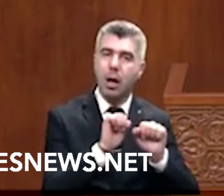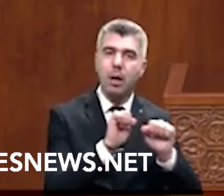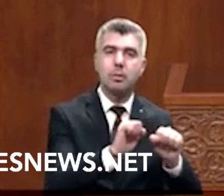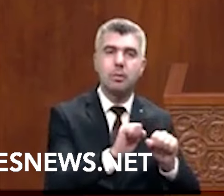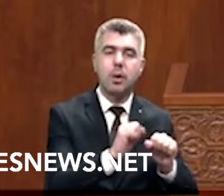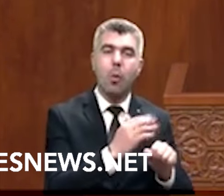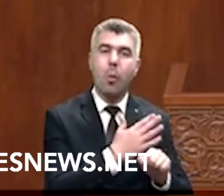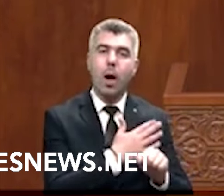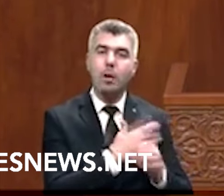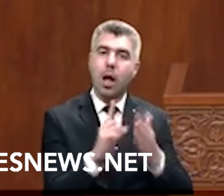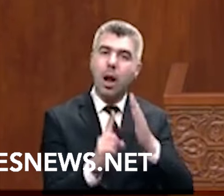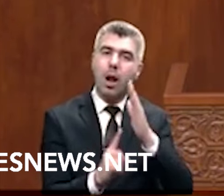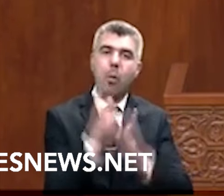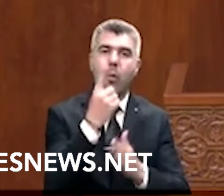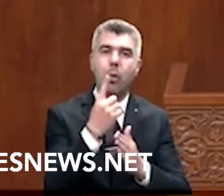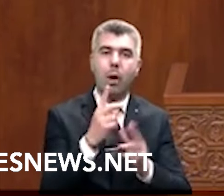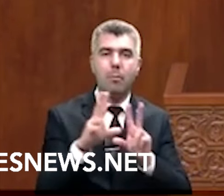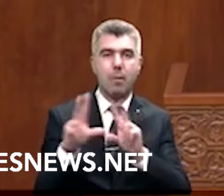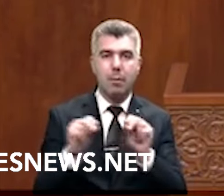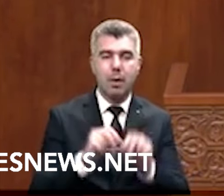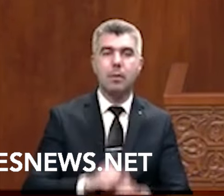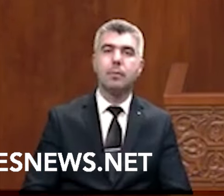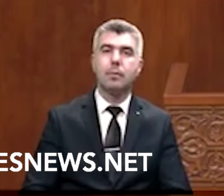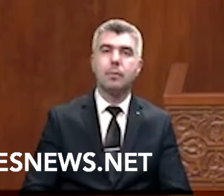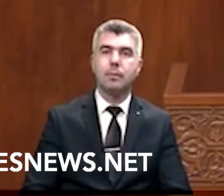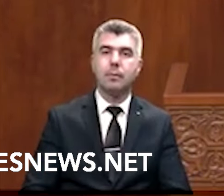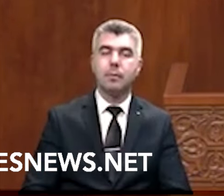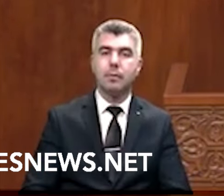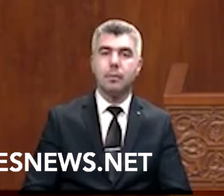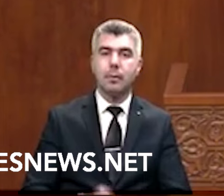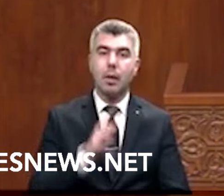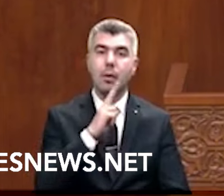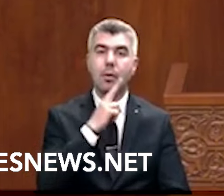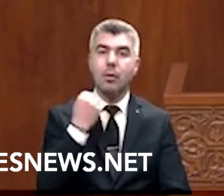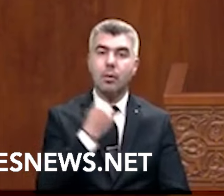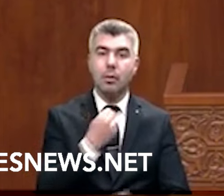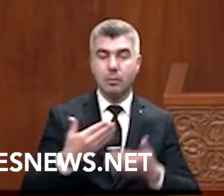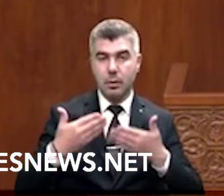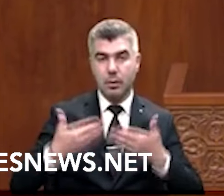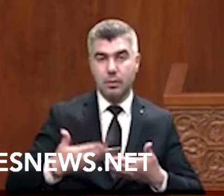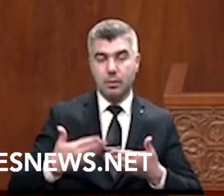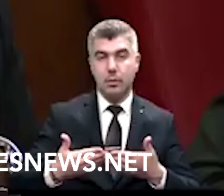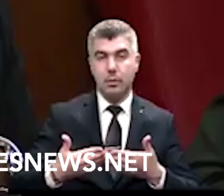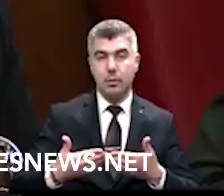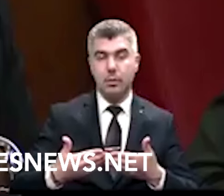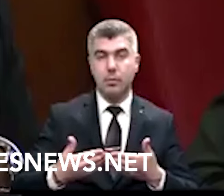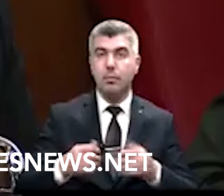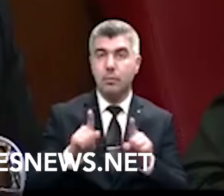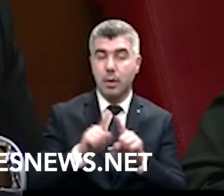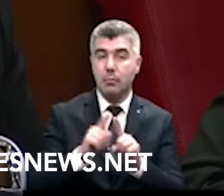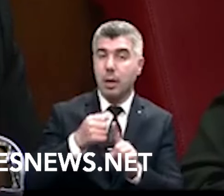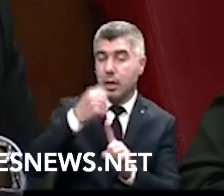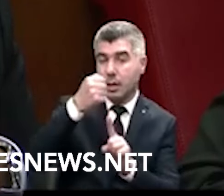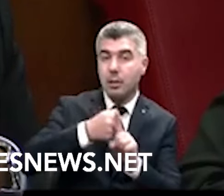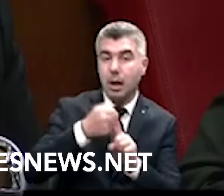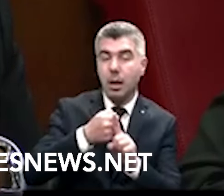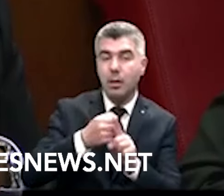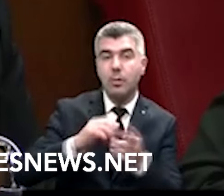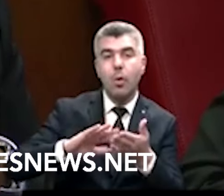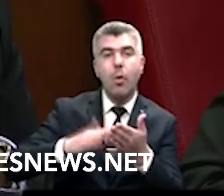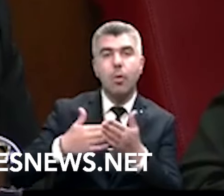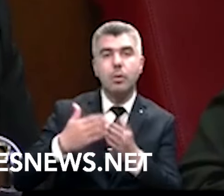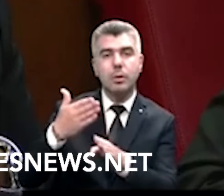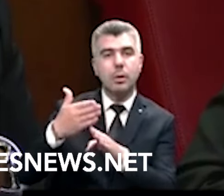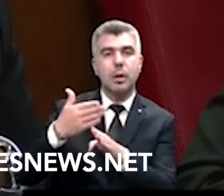باساتذة مسبوق قدر هذه الحكومه السيد الرئيس ان تتحمل تكاليف اصلاح ما افسده